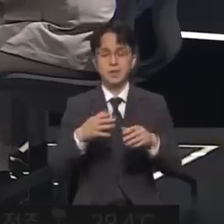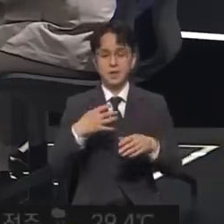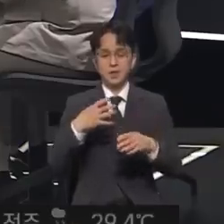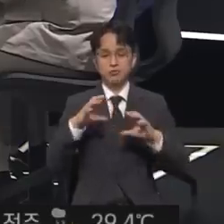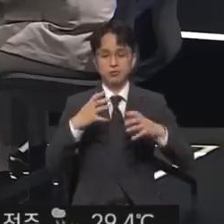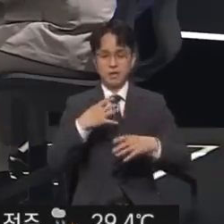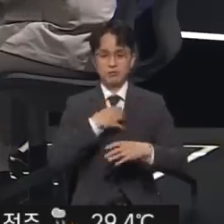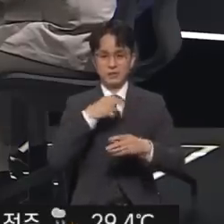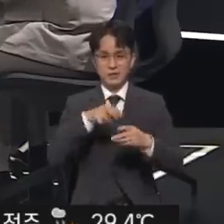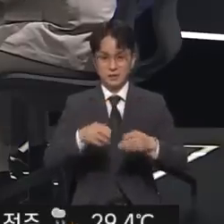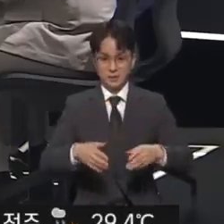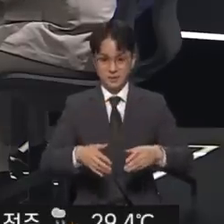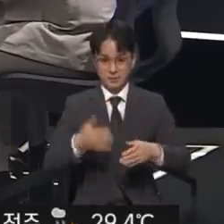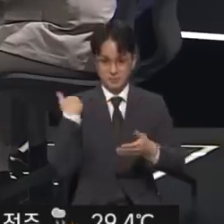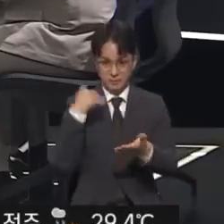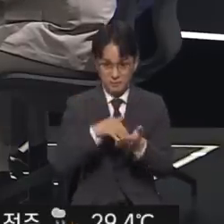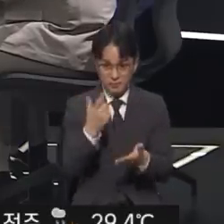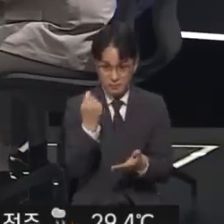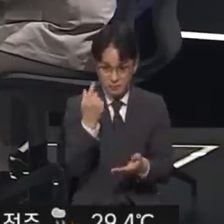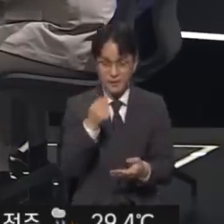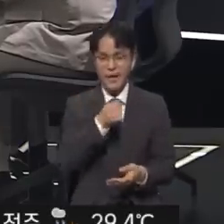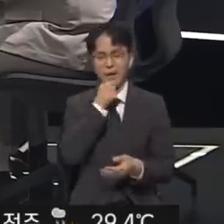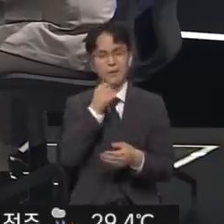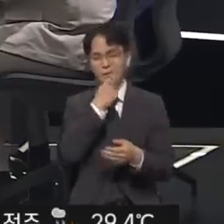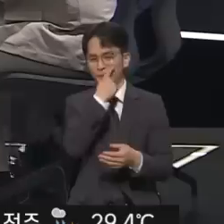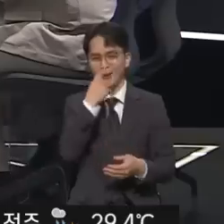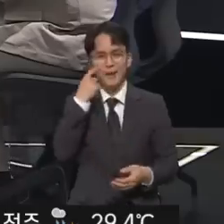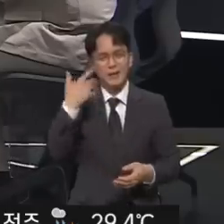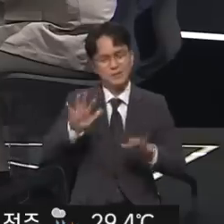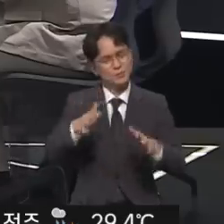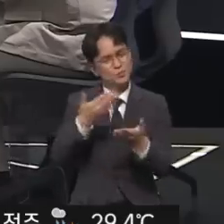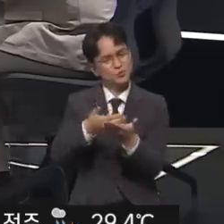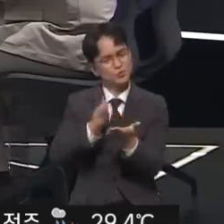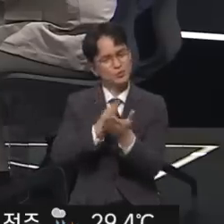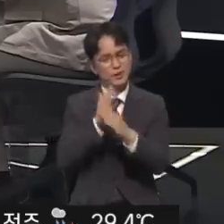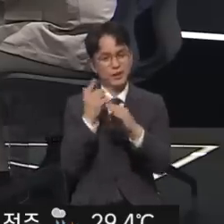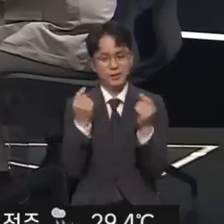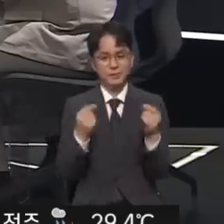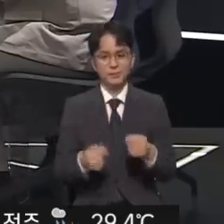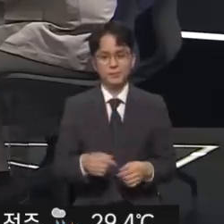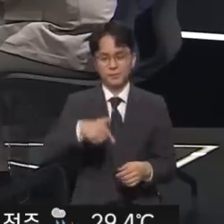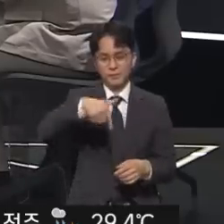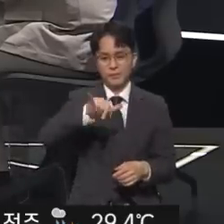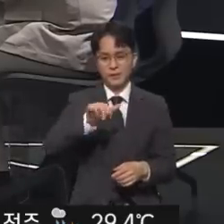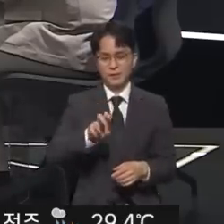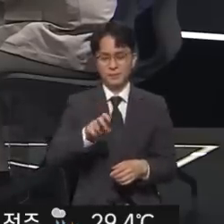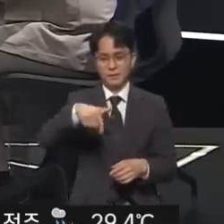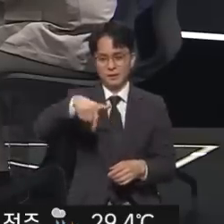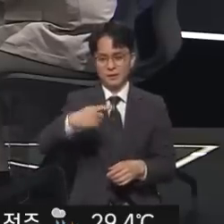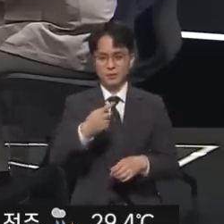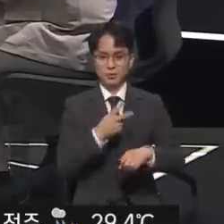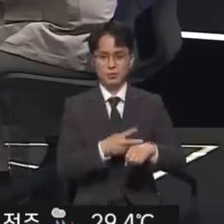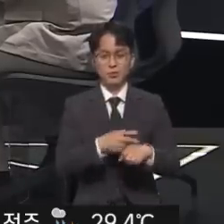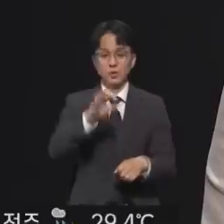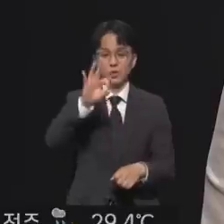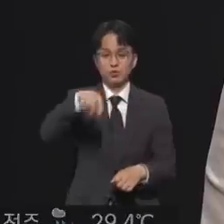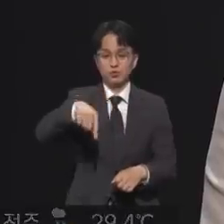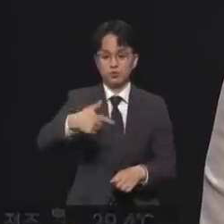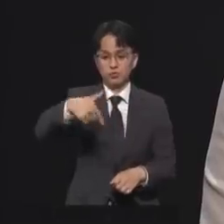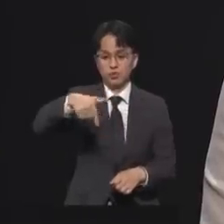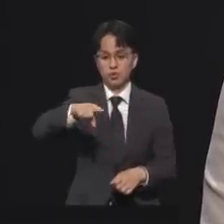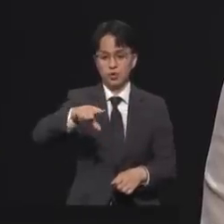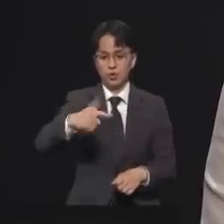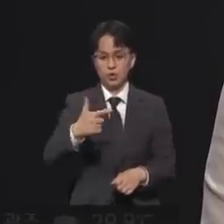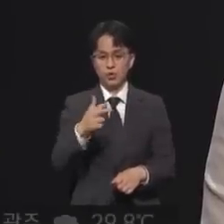중위에게 그저 3가 4개나 그려줍니다 만 예 이 부분도 있을 거 같아요 뭐 물론 것은 의원은 이제 당시 국정 상식 잘했기 때문에 자라 이런게 서